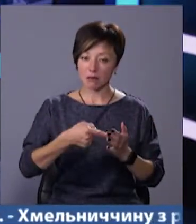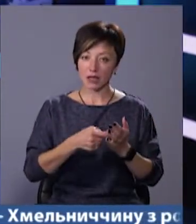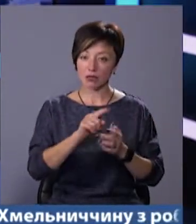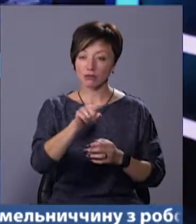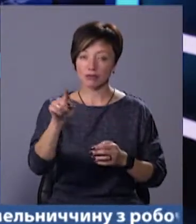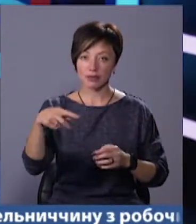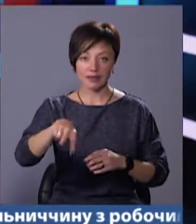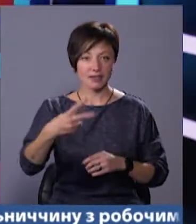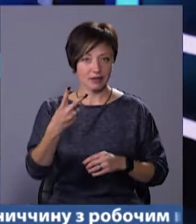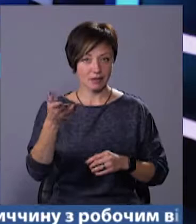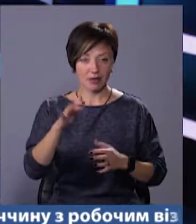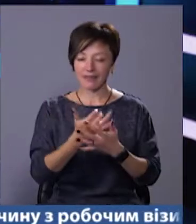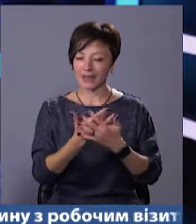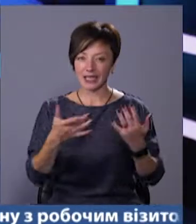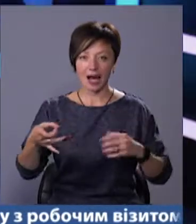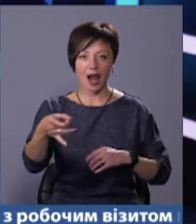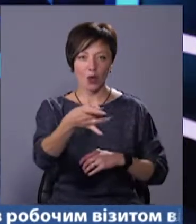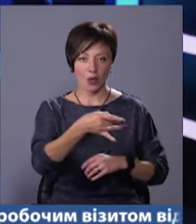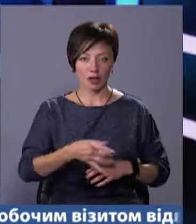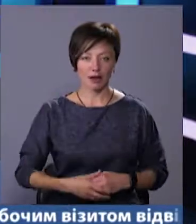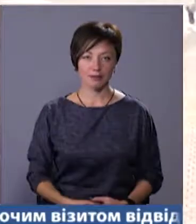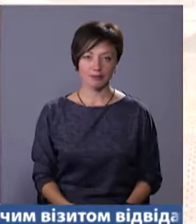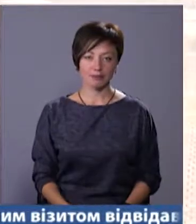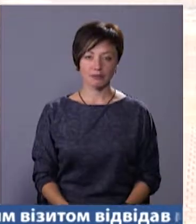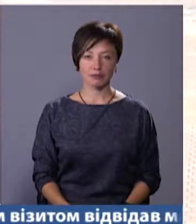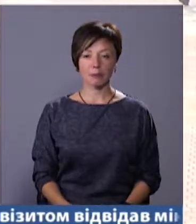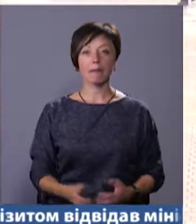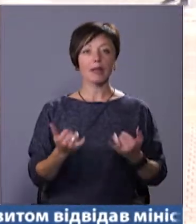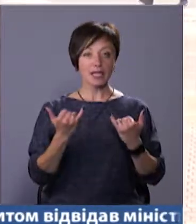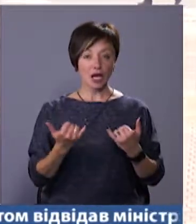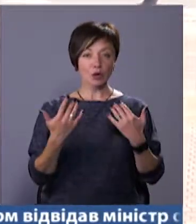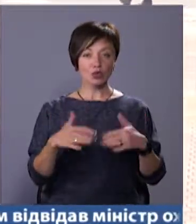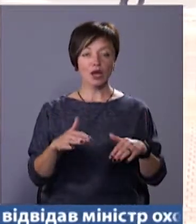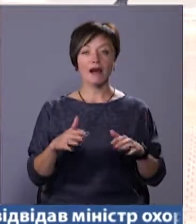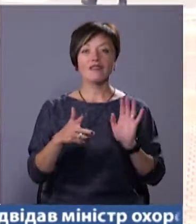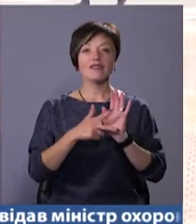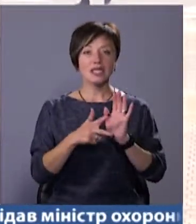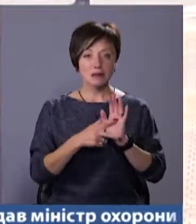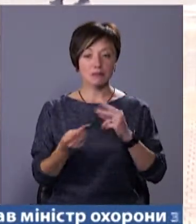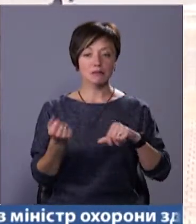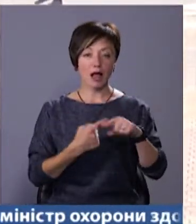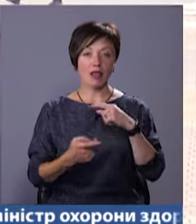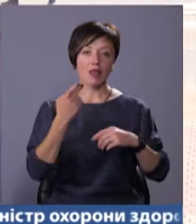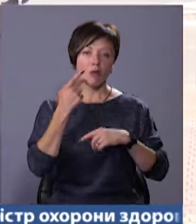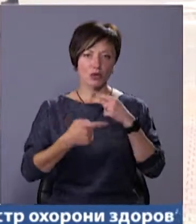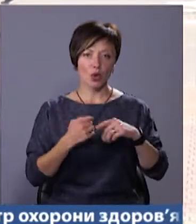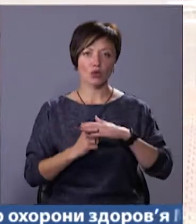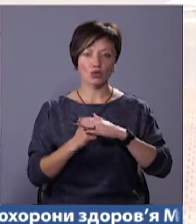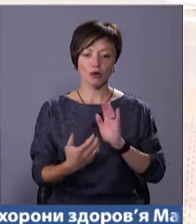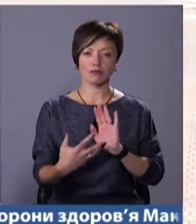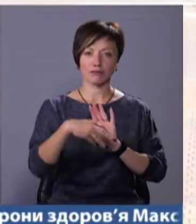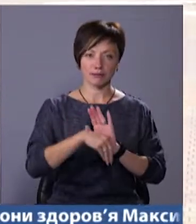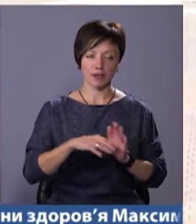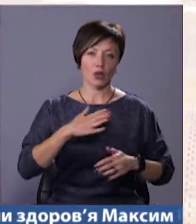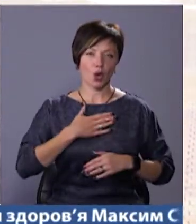їх 22 у різних мікрорайонах. Зараз вже 8 підприємців на постійній основі до нас долучаються